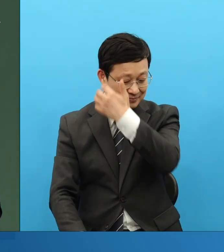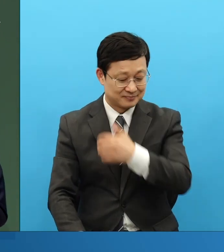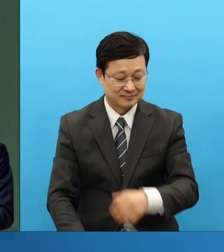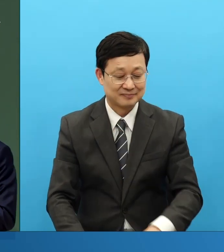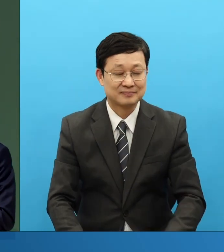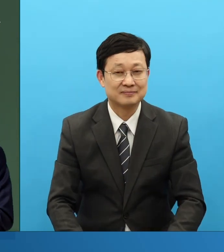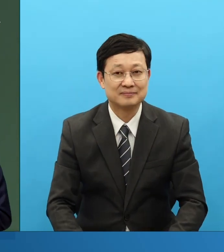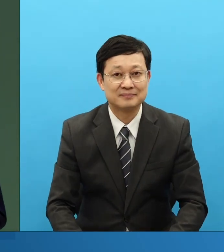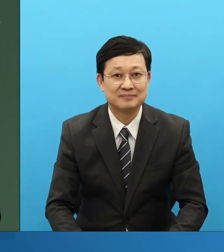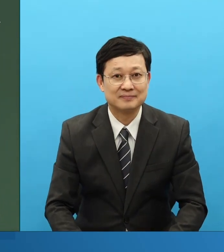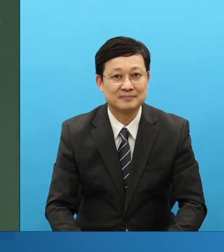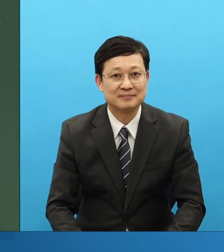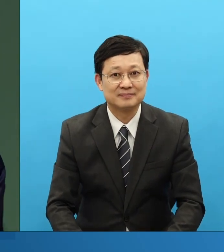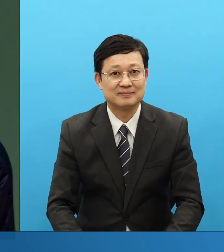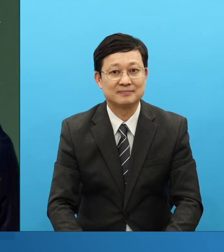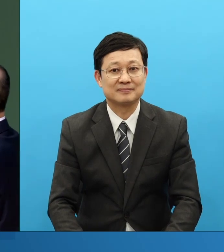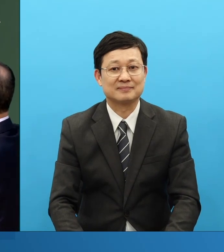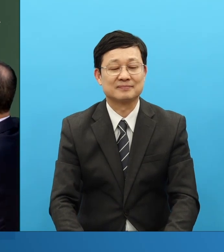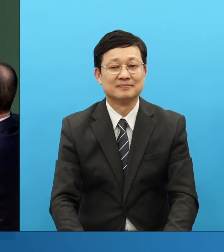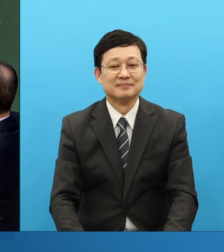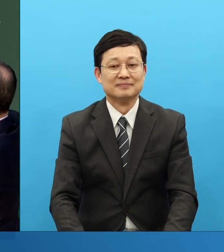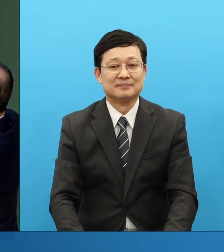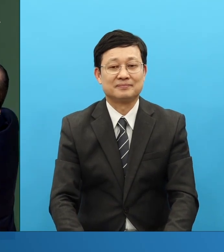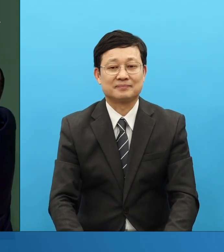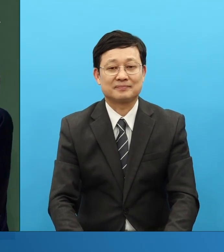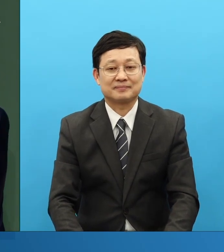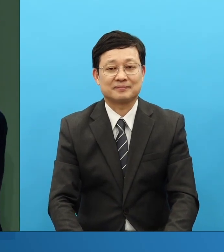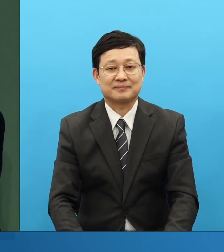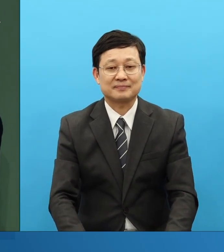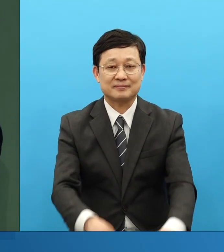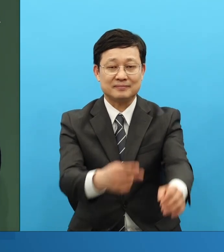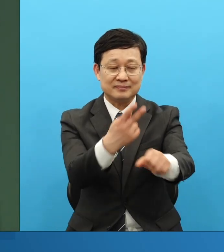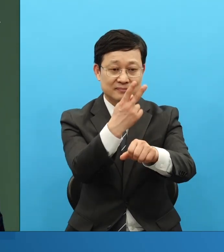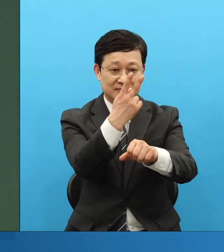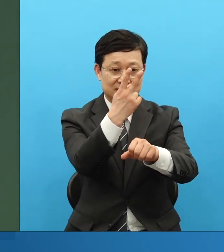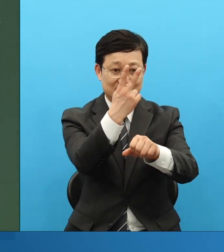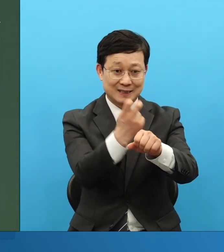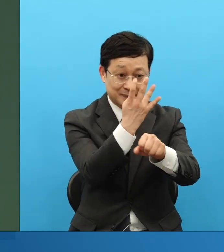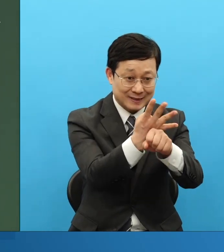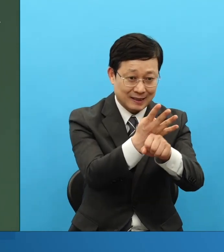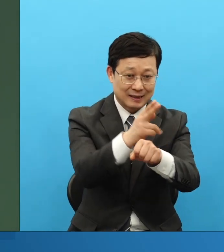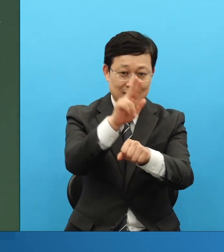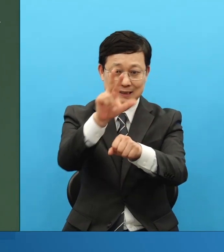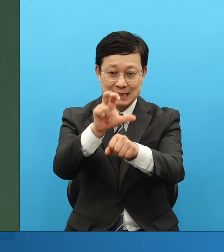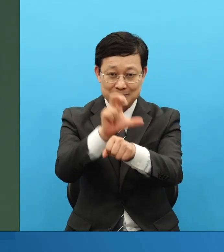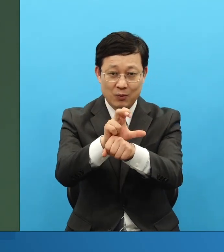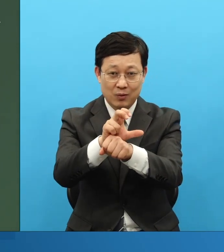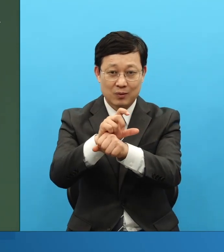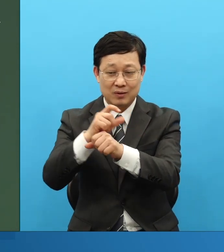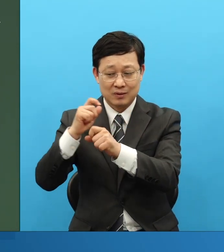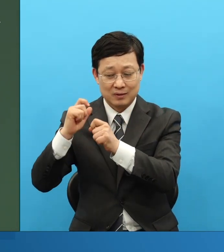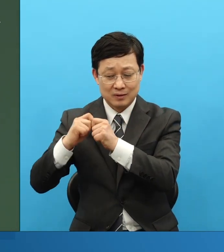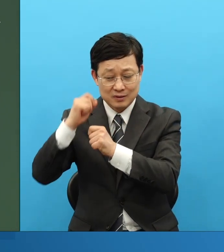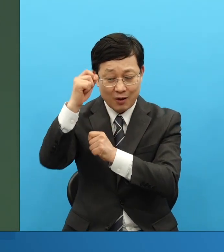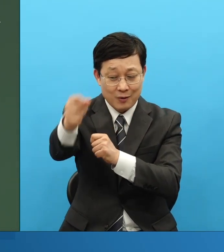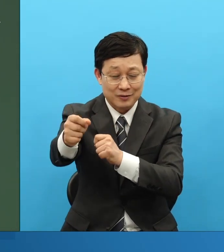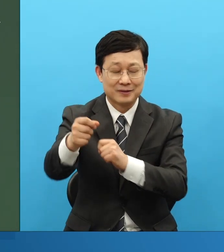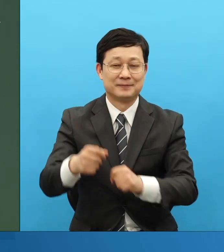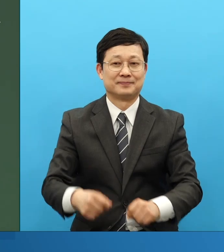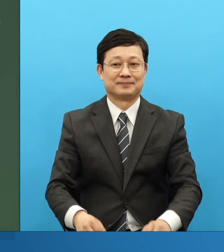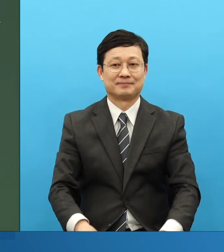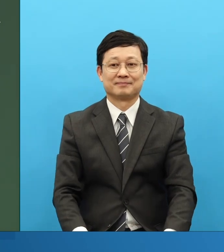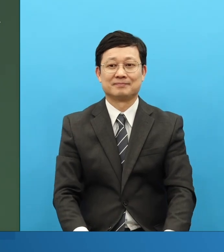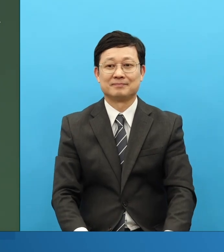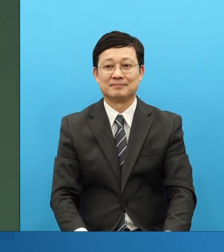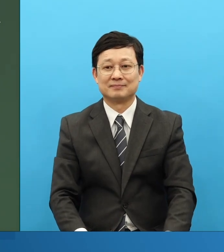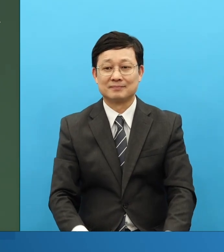그러고 이번에 언약 잡은 대로 And just like the covenant you held to this 25. time, 25 hours 영원 and